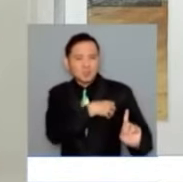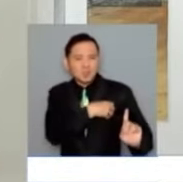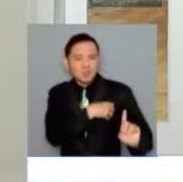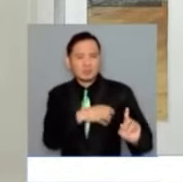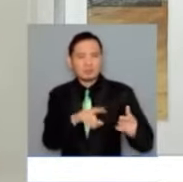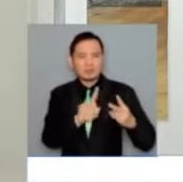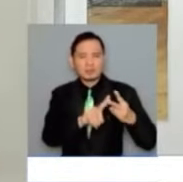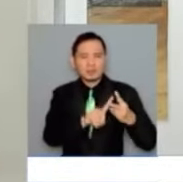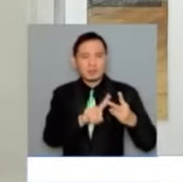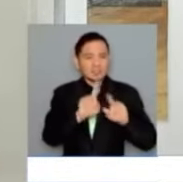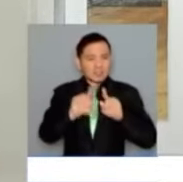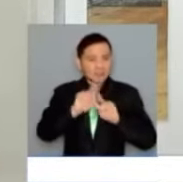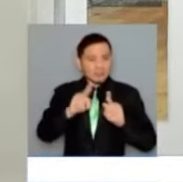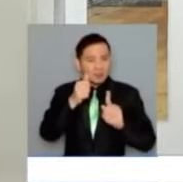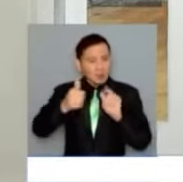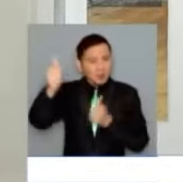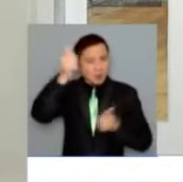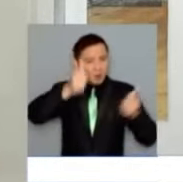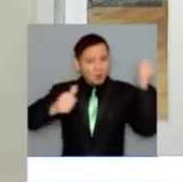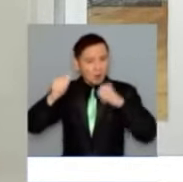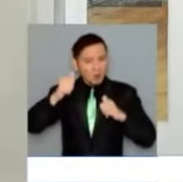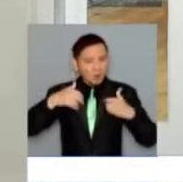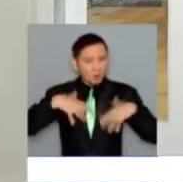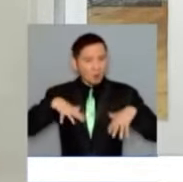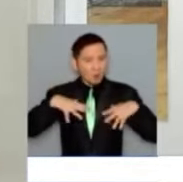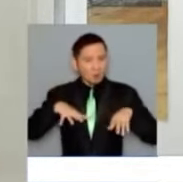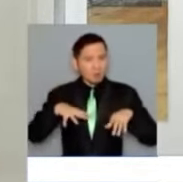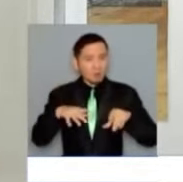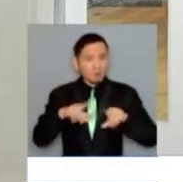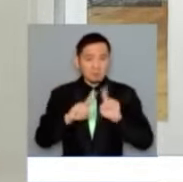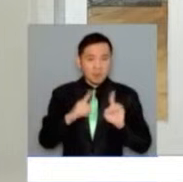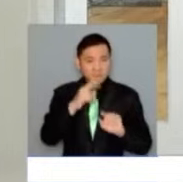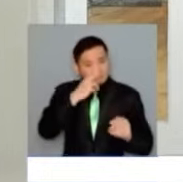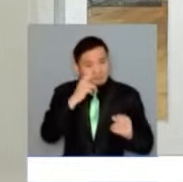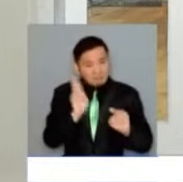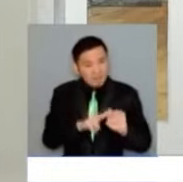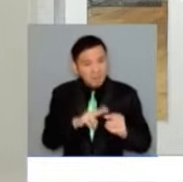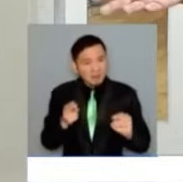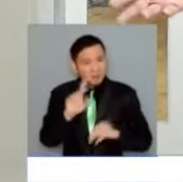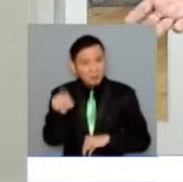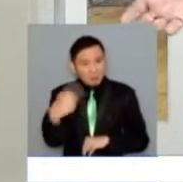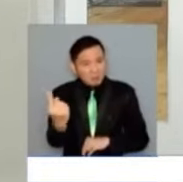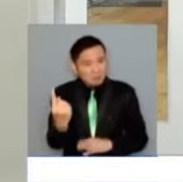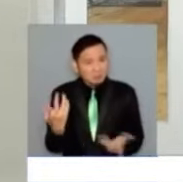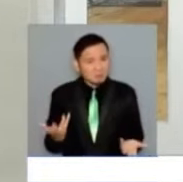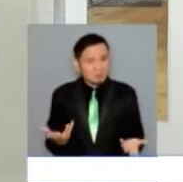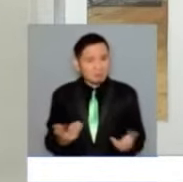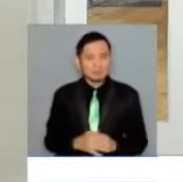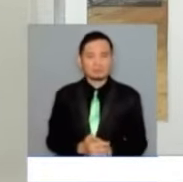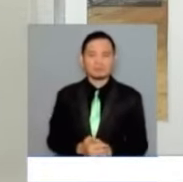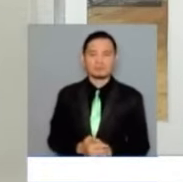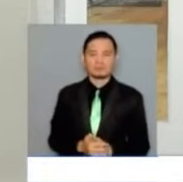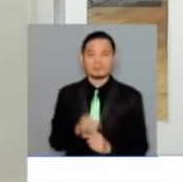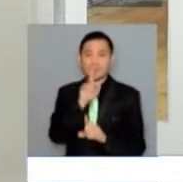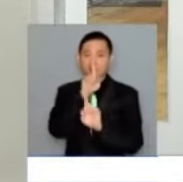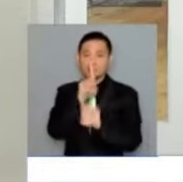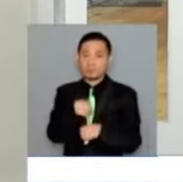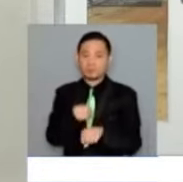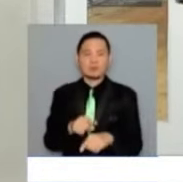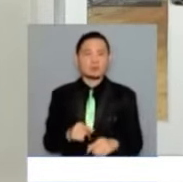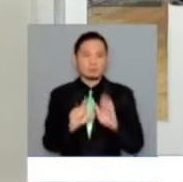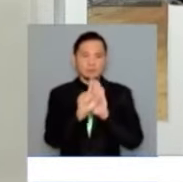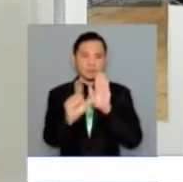authority? Paano kung nakapagtuwaan lamang na magsuot nito? Well, itong sagot, bawal po yan sa ilalim ng